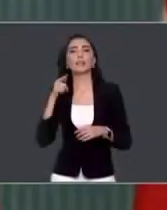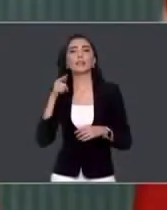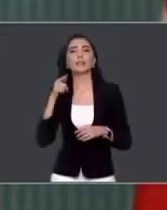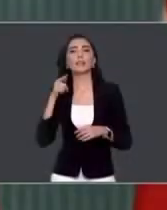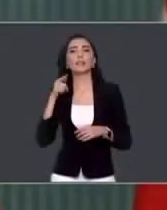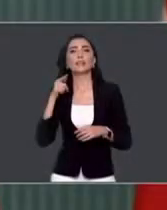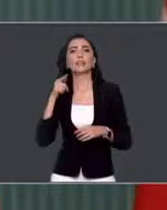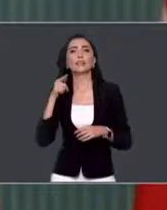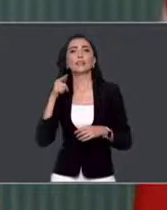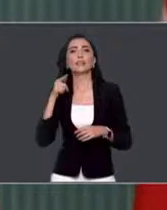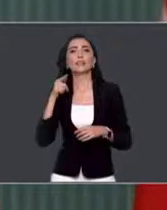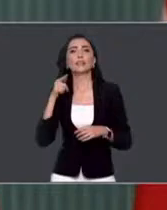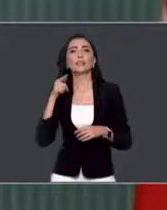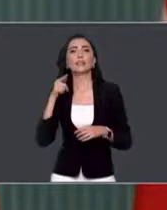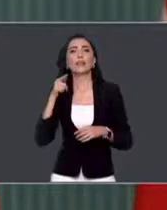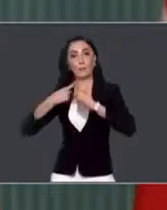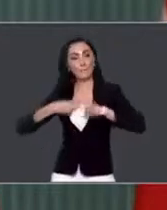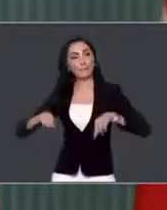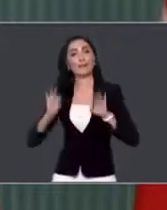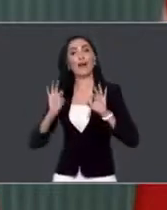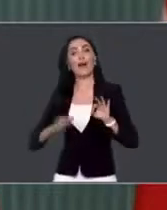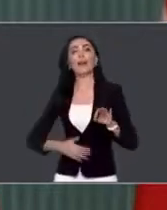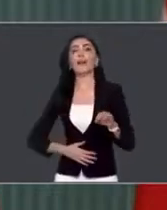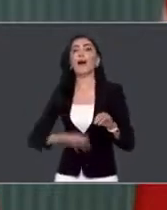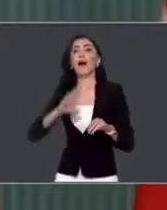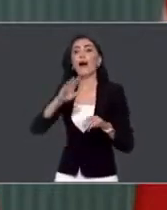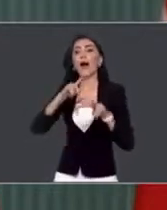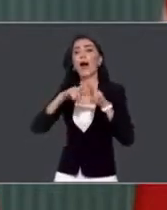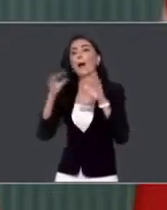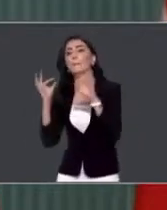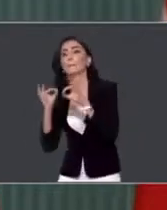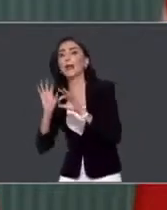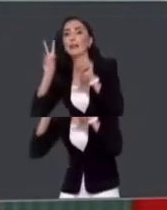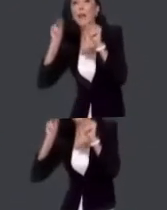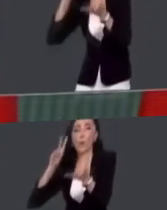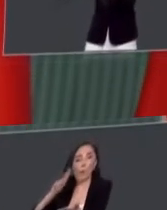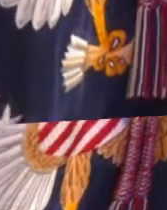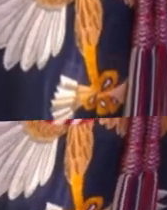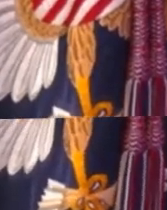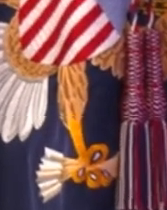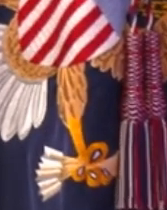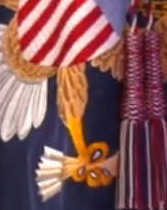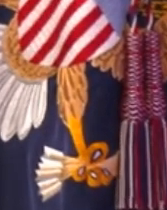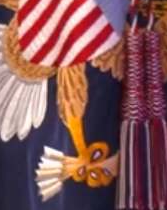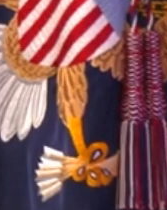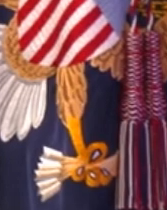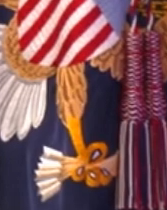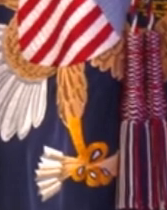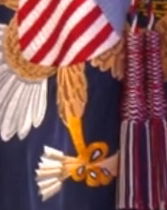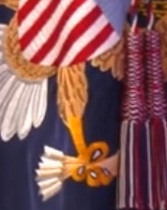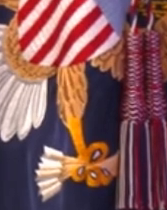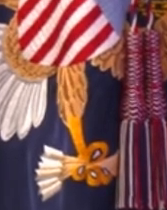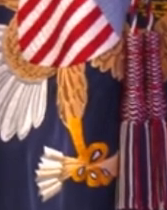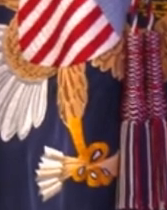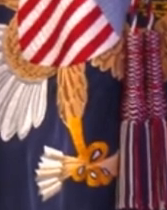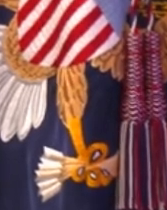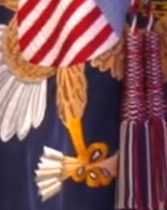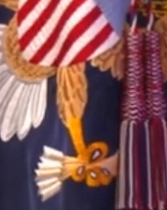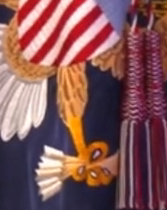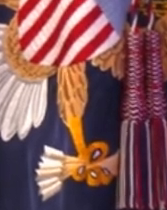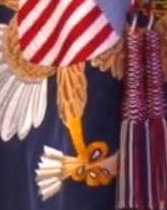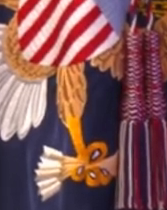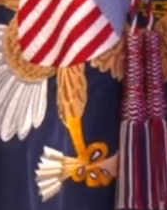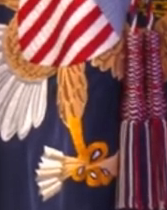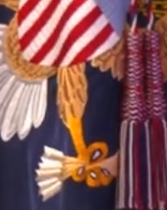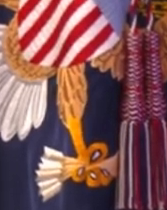Dışişleri Bakanı Antony Blinken, Türkiye'nin ardından Yunanistan Başbakanı Kyriakos Mitsotakis, Yunanistan Dışişleri